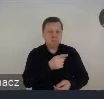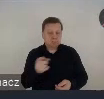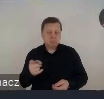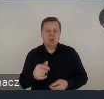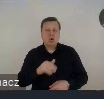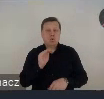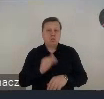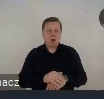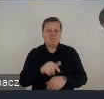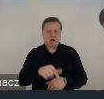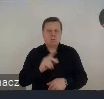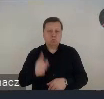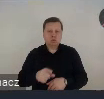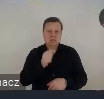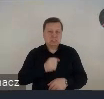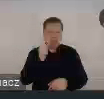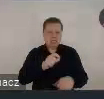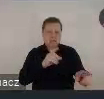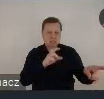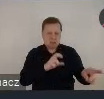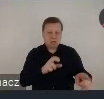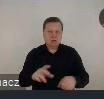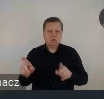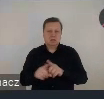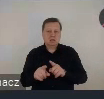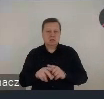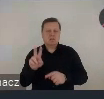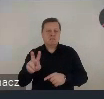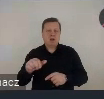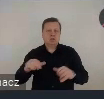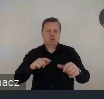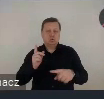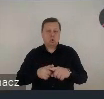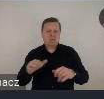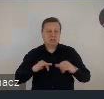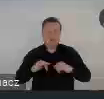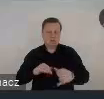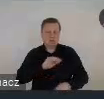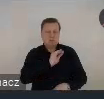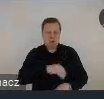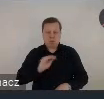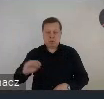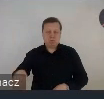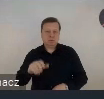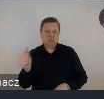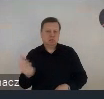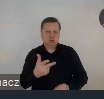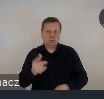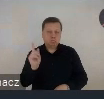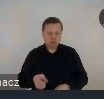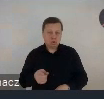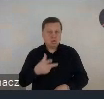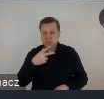umowie musi być podpisany starszy cechu i dwaj członkowie zarządu, inaczej umowa jest nieważna.